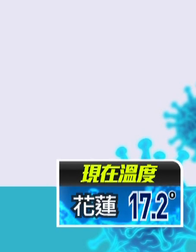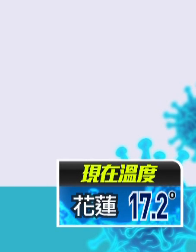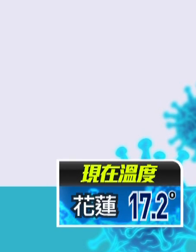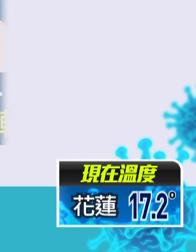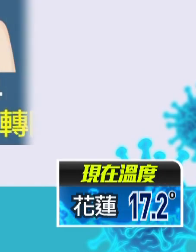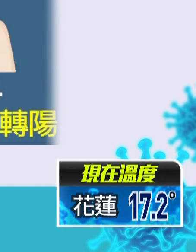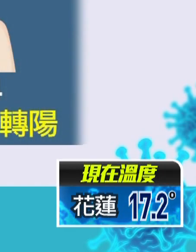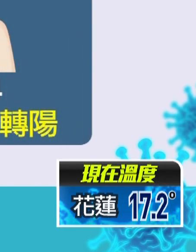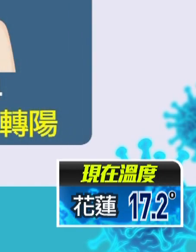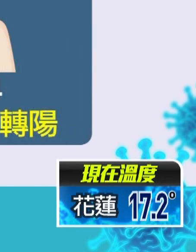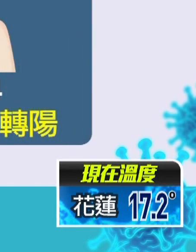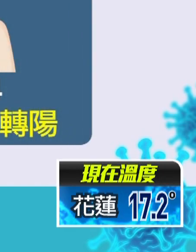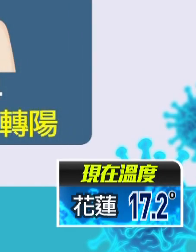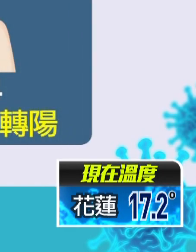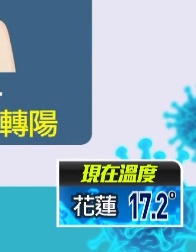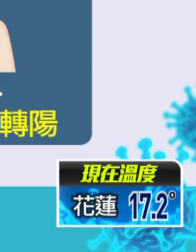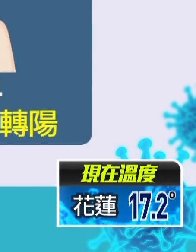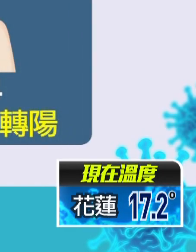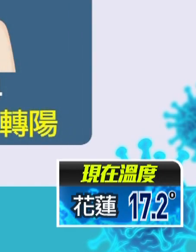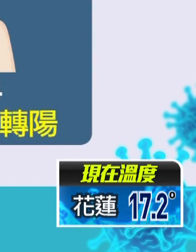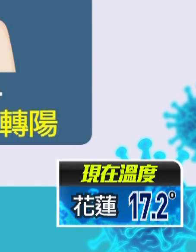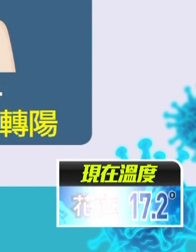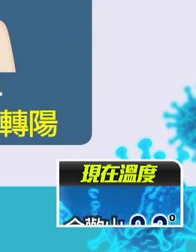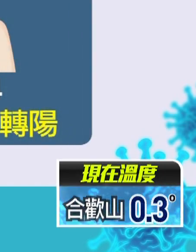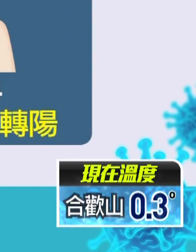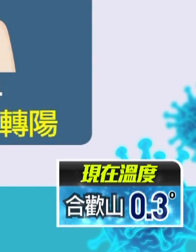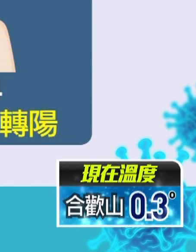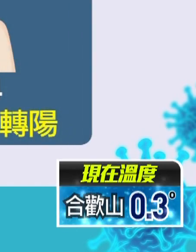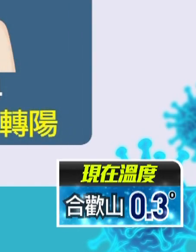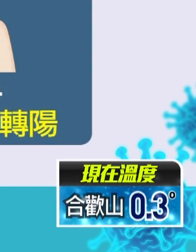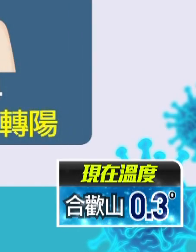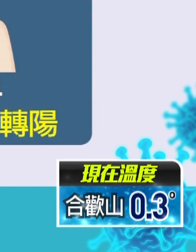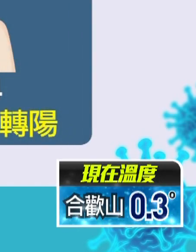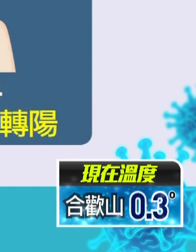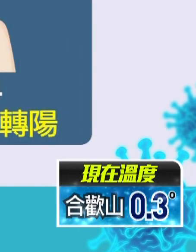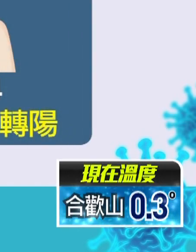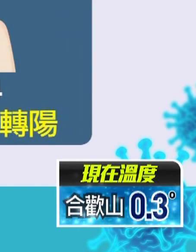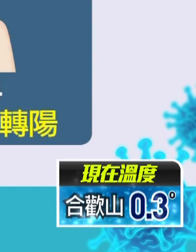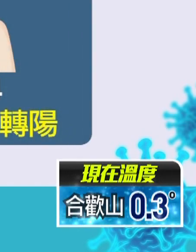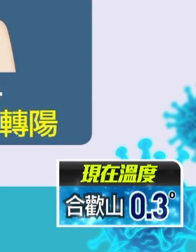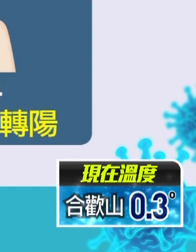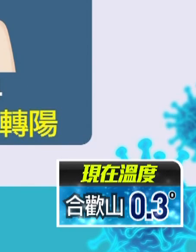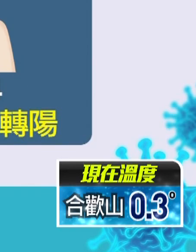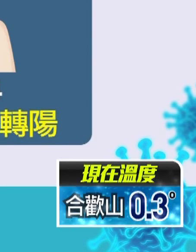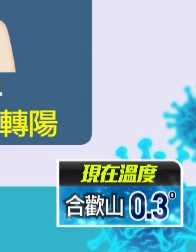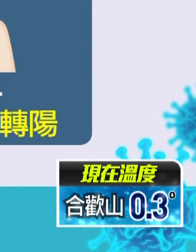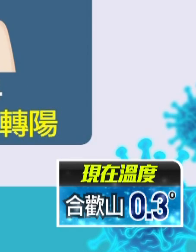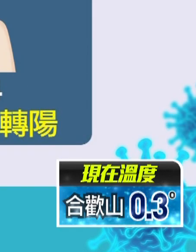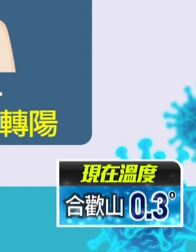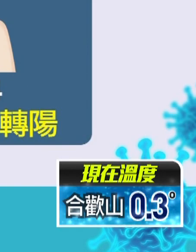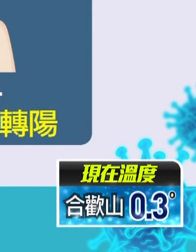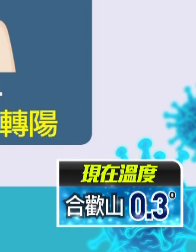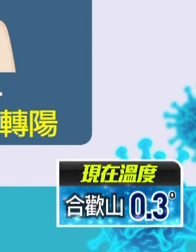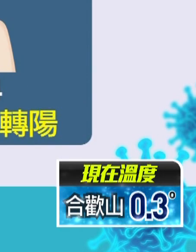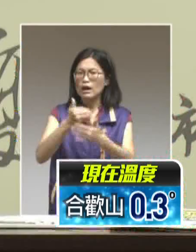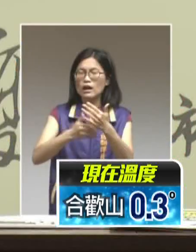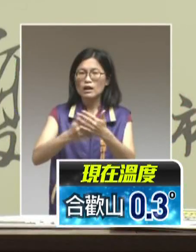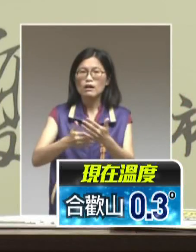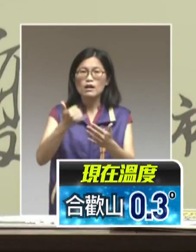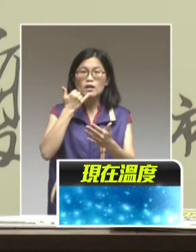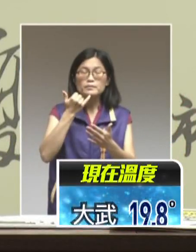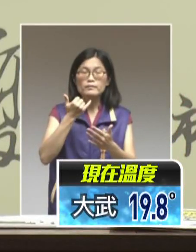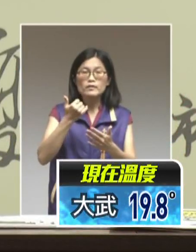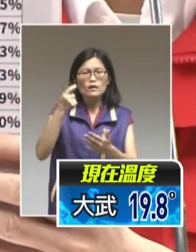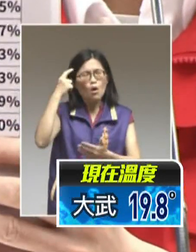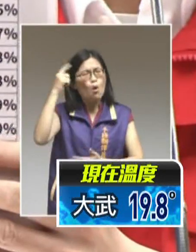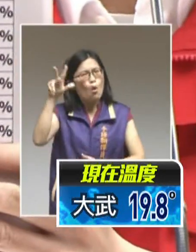兰礁溪某饭店案的延伸，确诊个案是某幼儿园5岁童的主要照顾者，隔离期满阴转阳。 无症